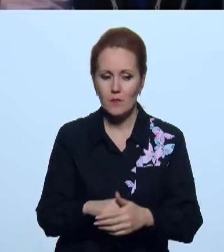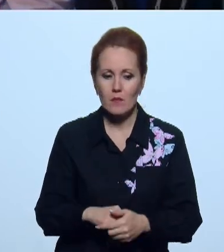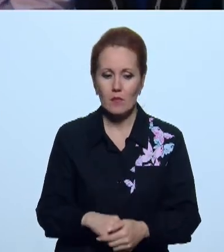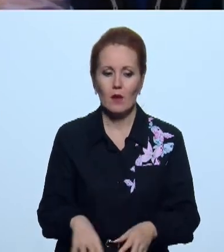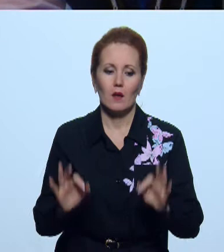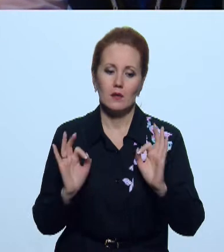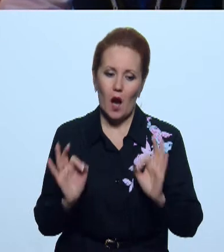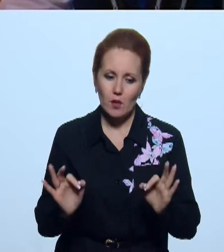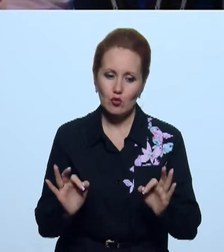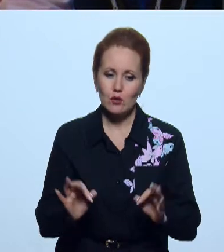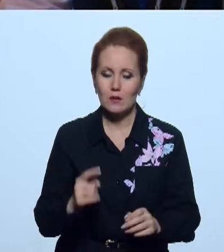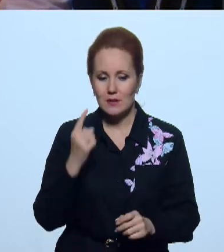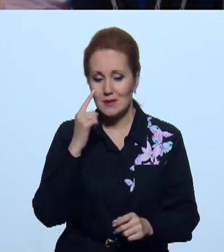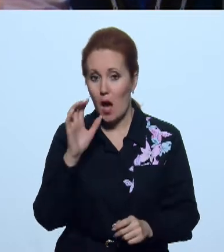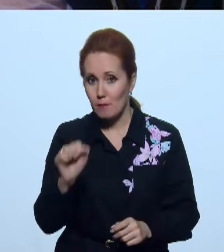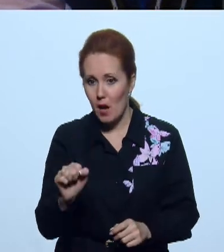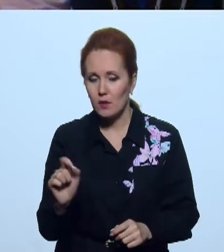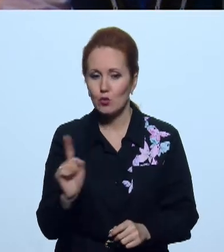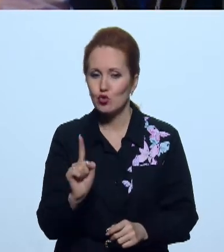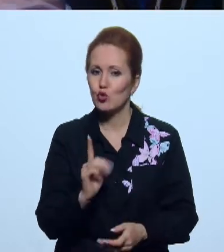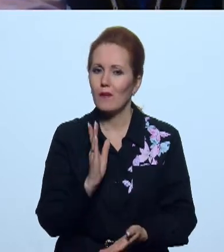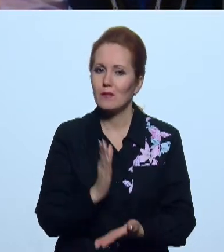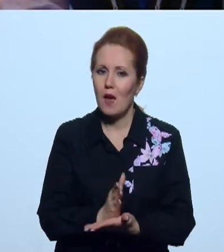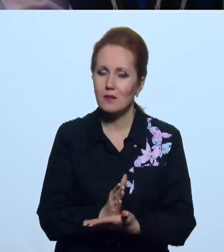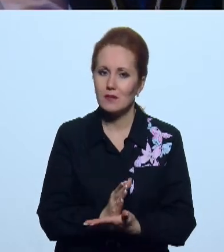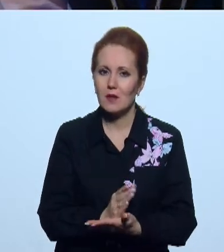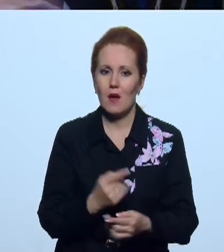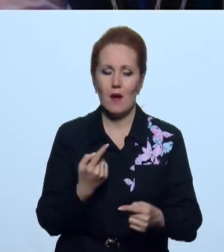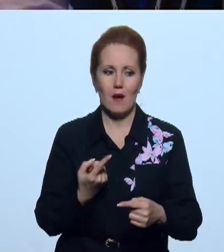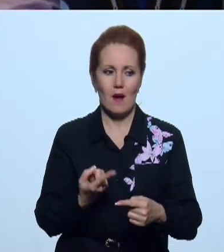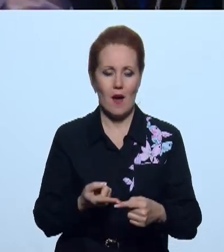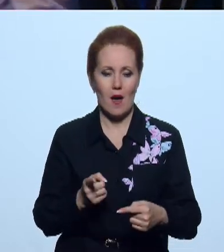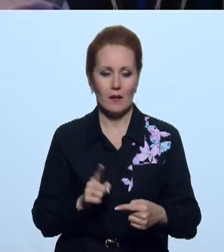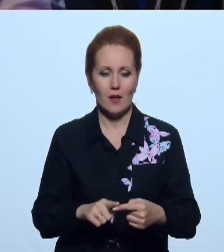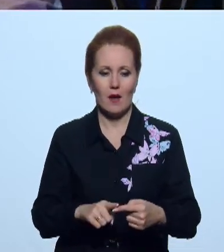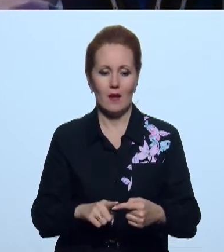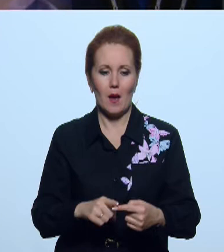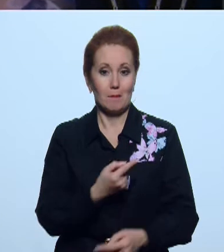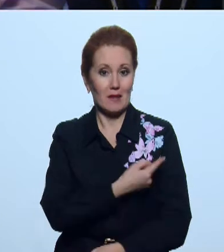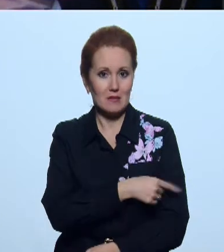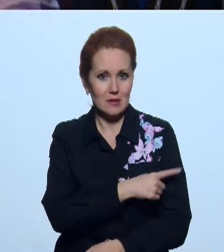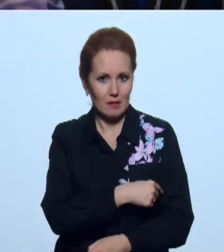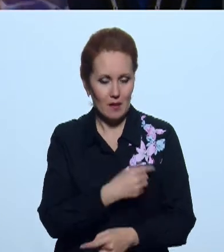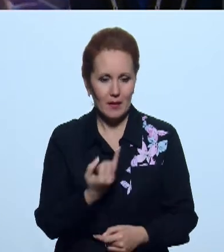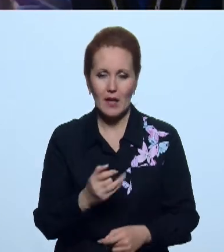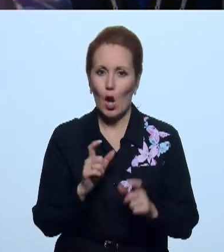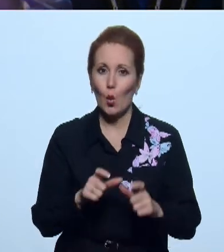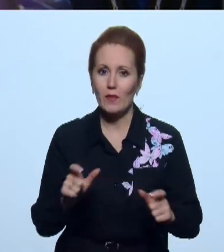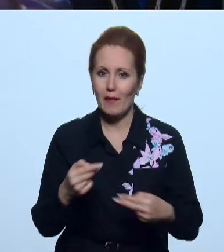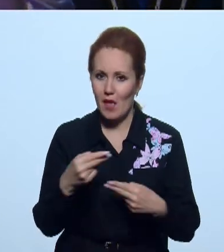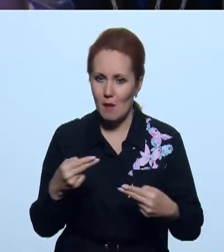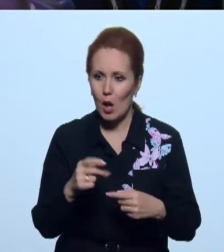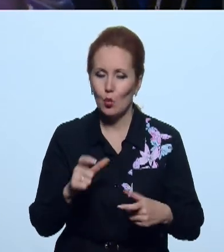И конечно, заметно, что есть вот эта тема медицины и, конечно, людей, которые